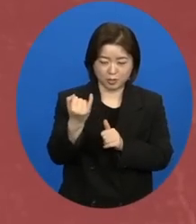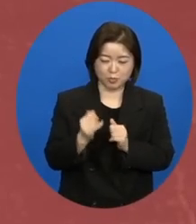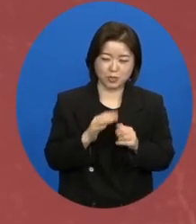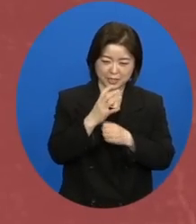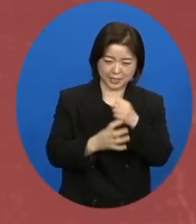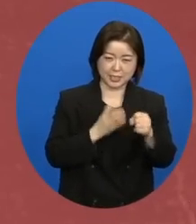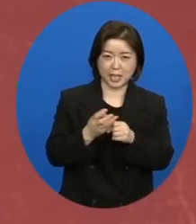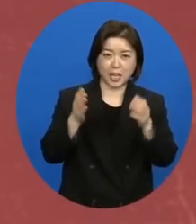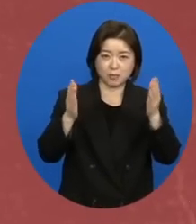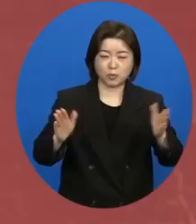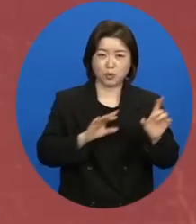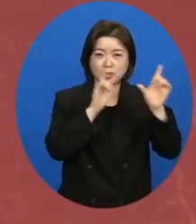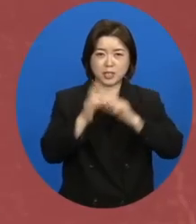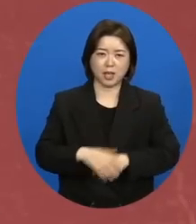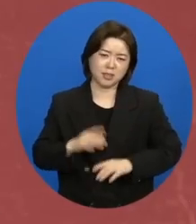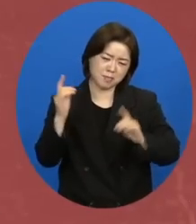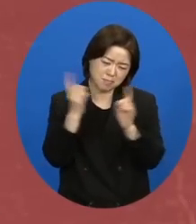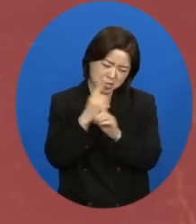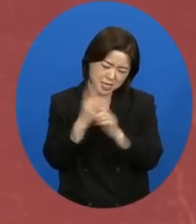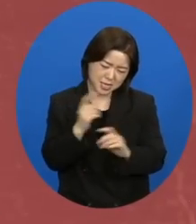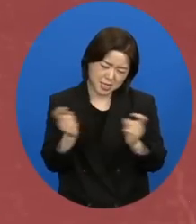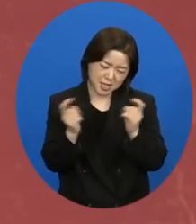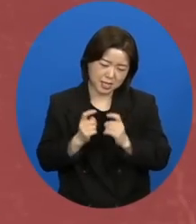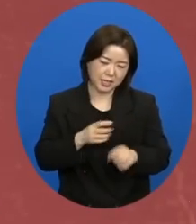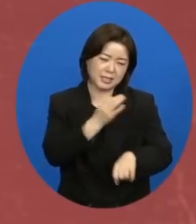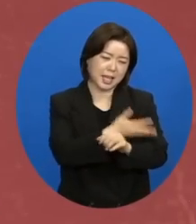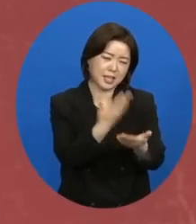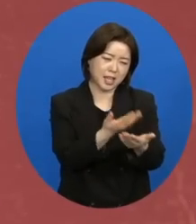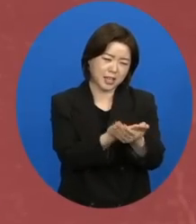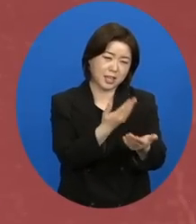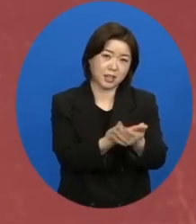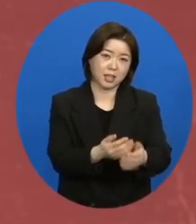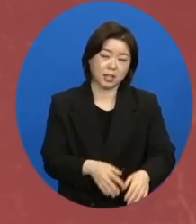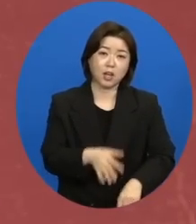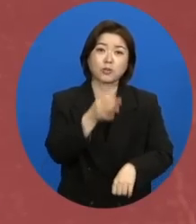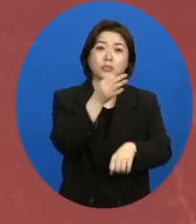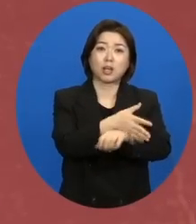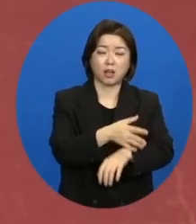살았는데 매일 싸웠대. 사달라고. 그래서 샀대.